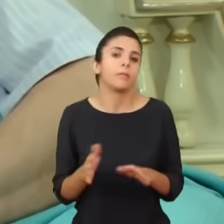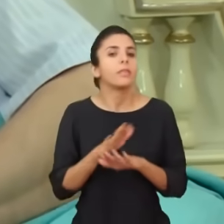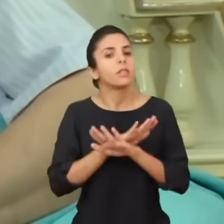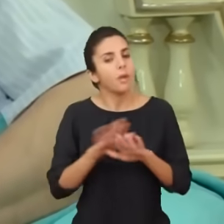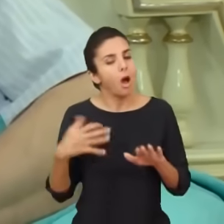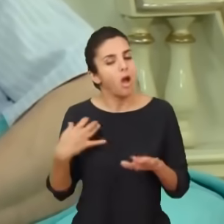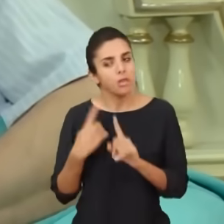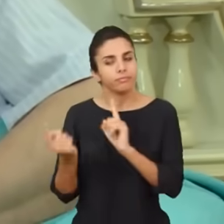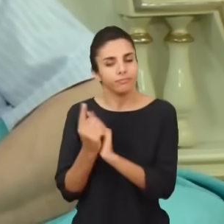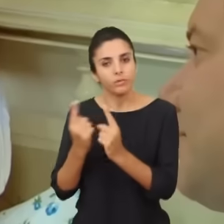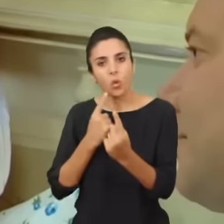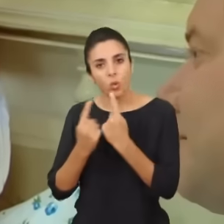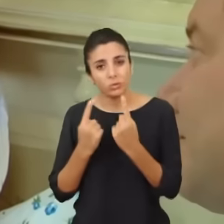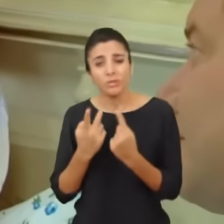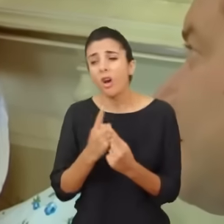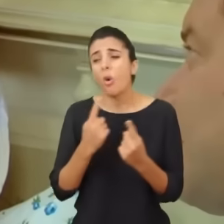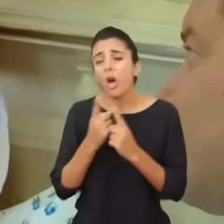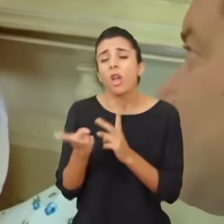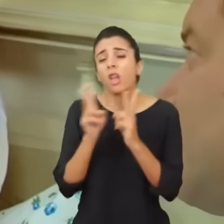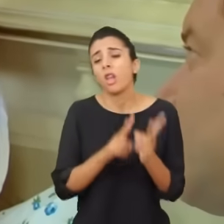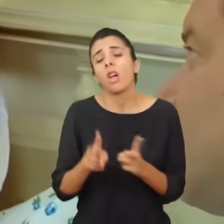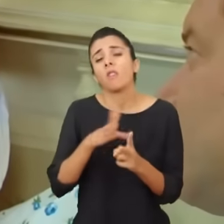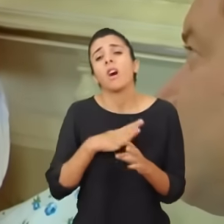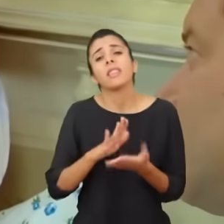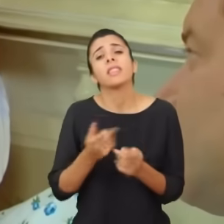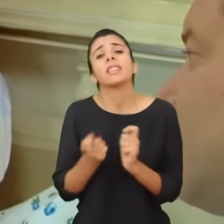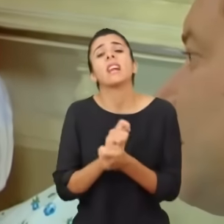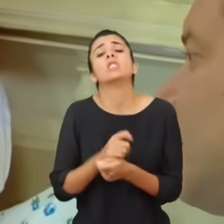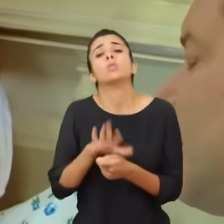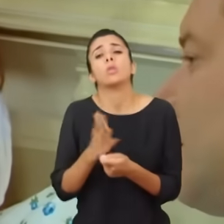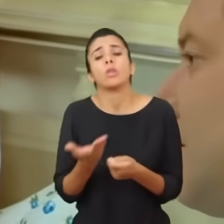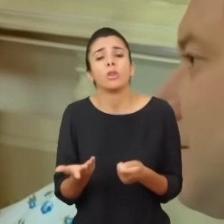Tamam, ben konuşurum annemle. Aman, konuşsan ne değişecek ki zaten?